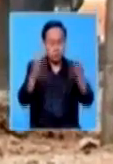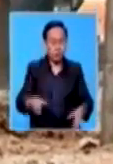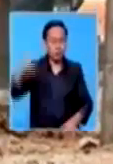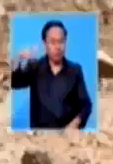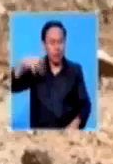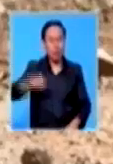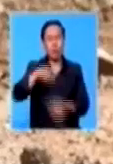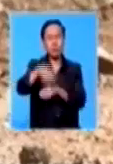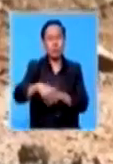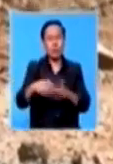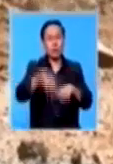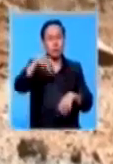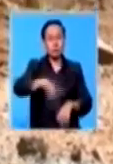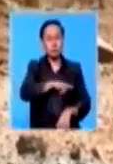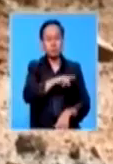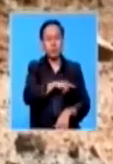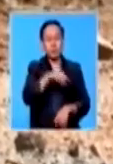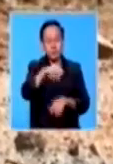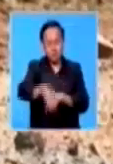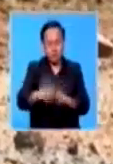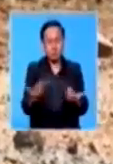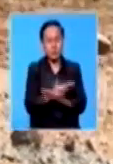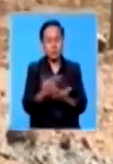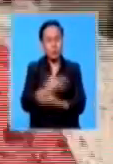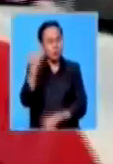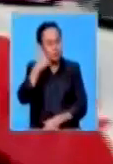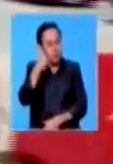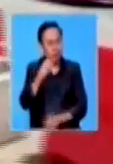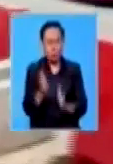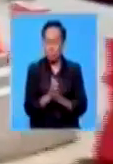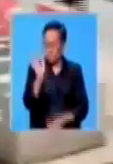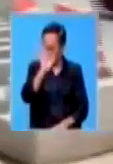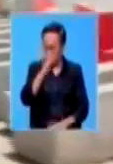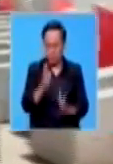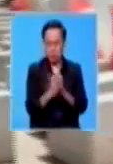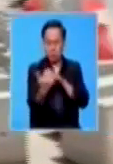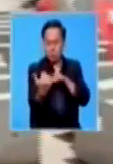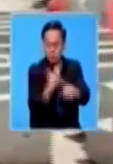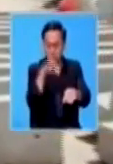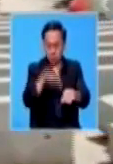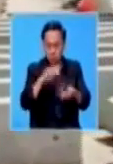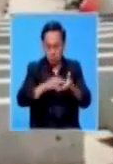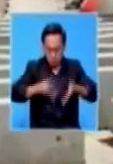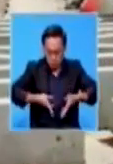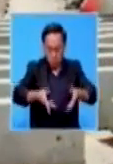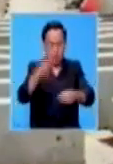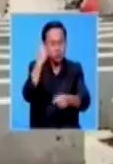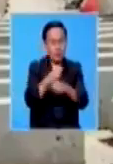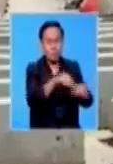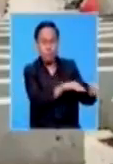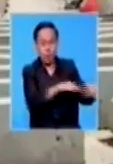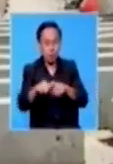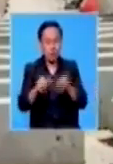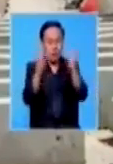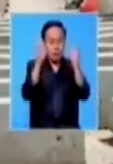ดกันอยู่นั่นแหละครับขุดถนนเดิมจนไม่รู้จะขุดยังไงแล้วก็ซ่อมไปเลยเหมือนเดิมต่อไปทำเหมือนทำเวลาเดียวกันหมดถ้าเส้นนี้ต้องทำพร้อมกันไปหาวิ